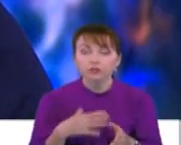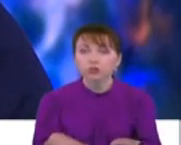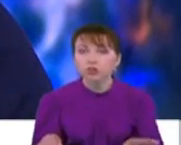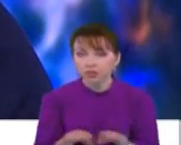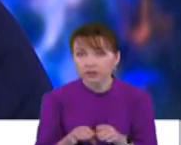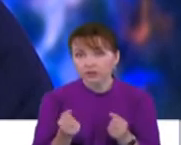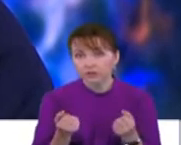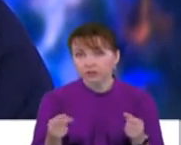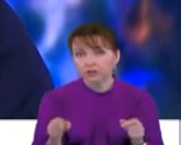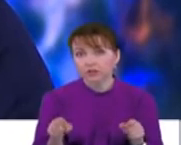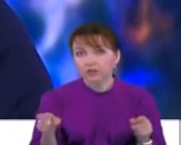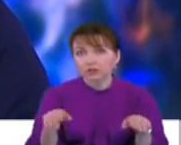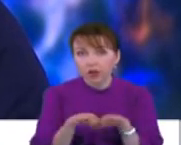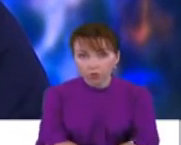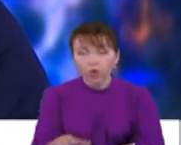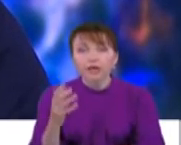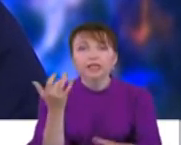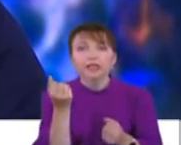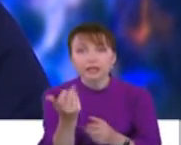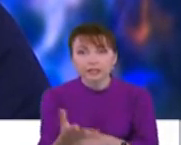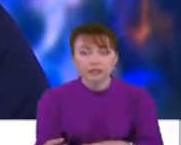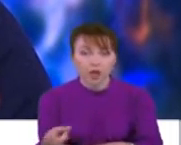таку кількість районів? Оце в мене друге запитання.